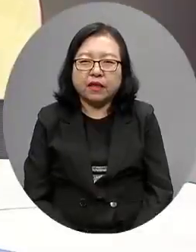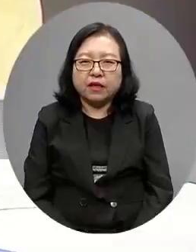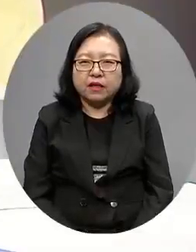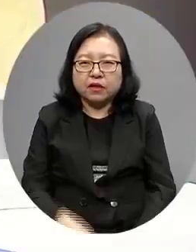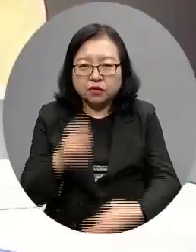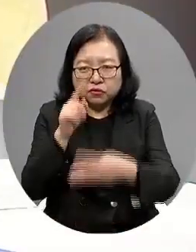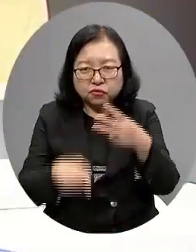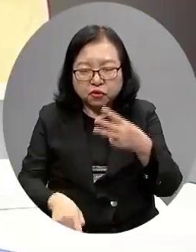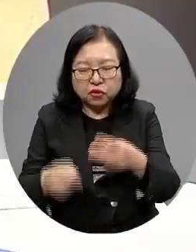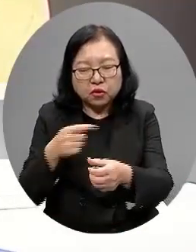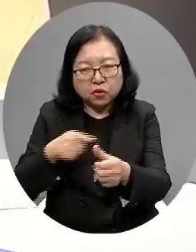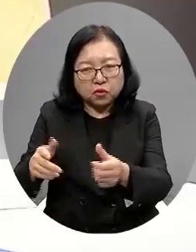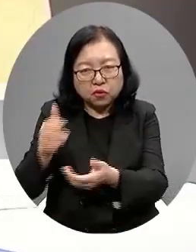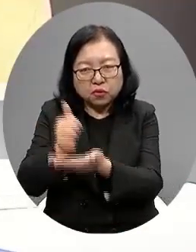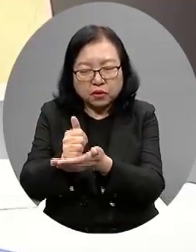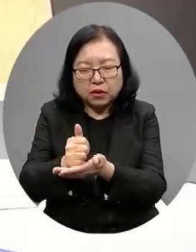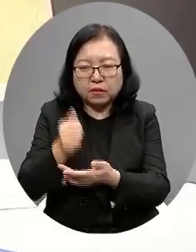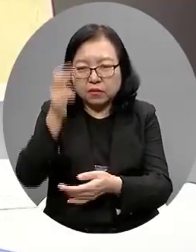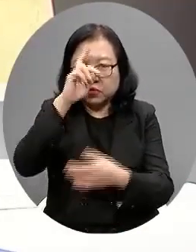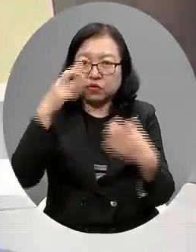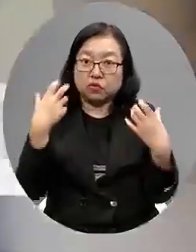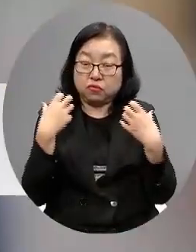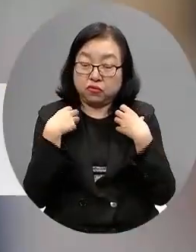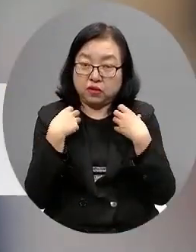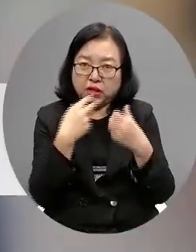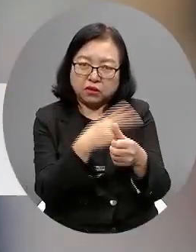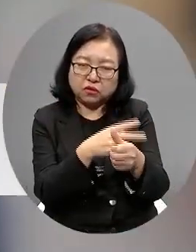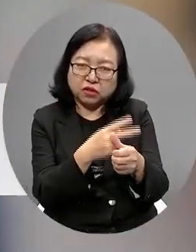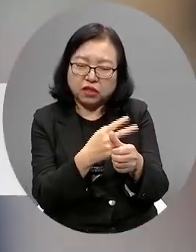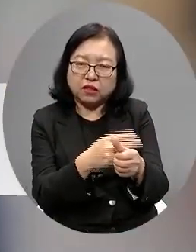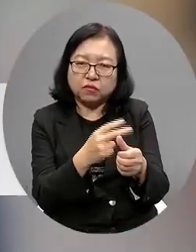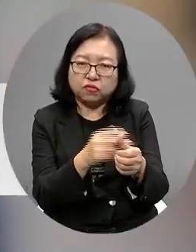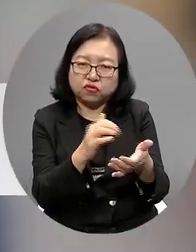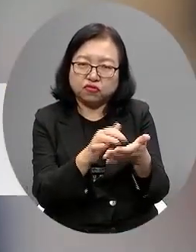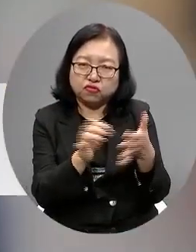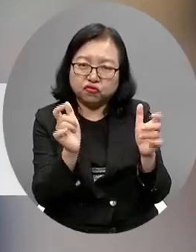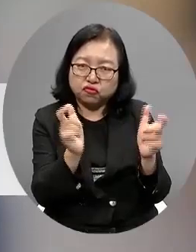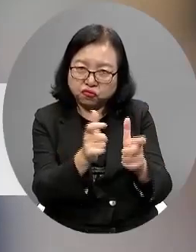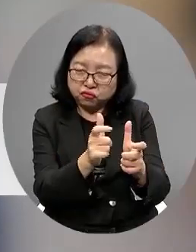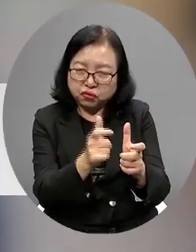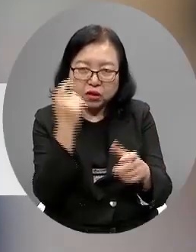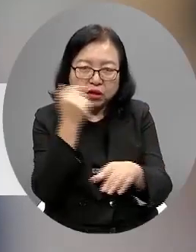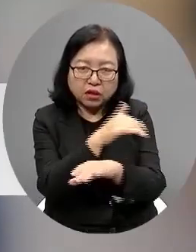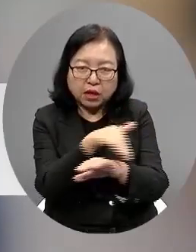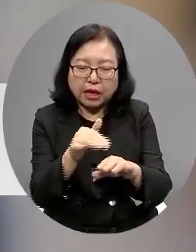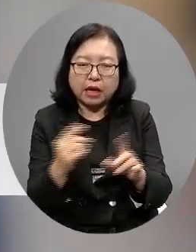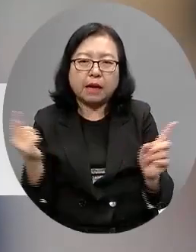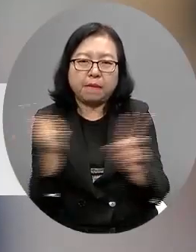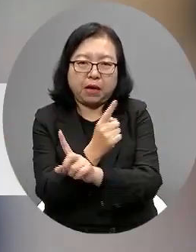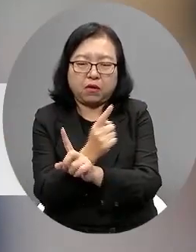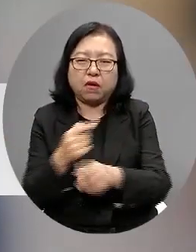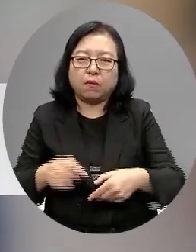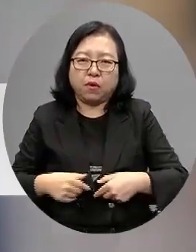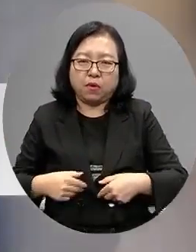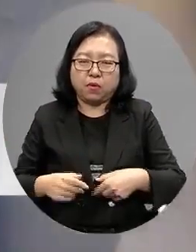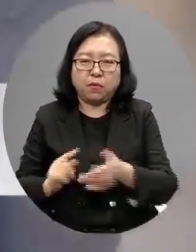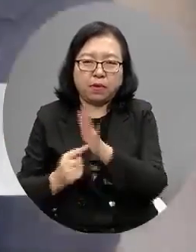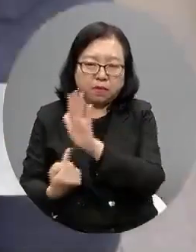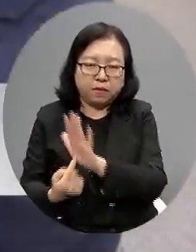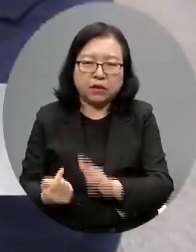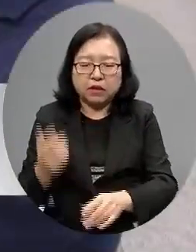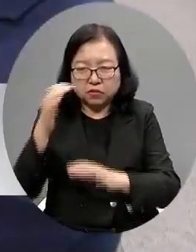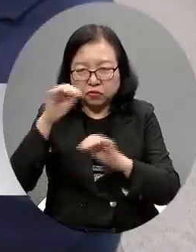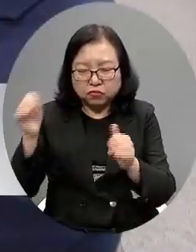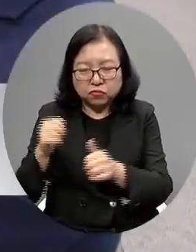윤건영 교육감이 정부의 교원 정원 감축 기조를 변경할 필요가 있다고 밝혔습니다 충북 교총